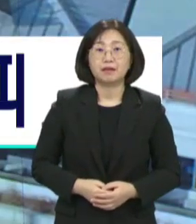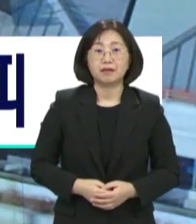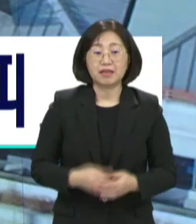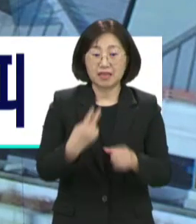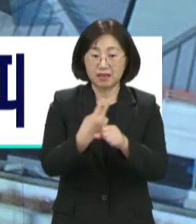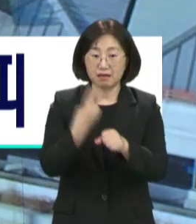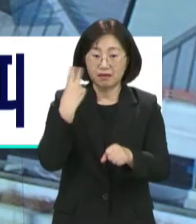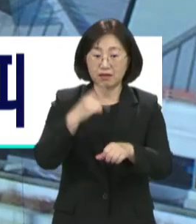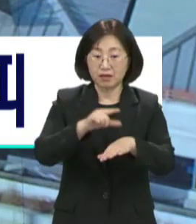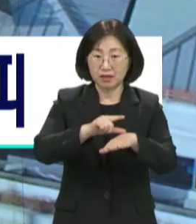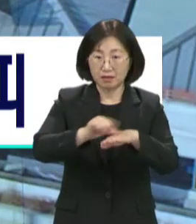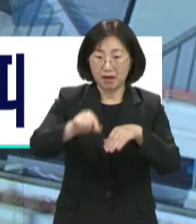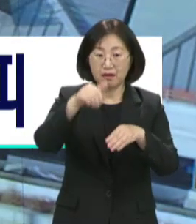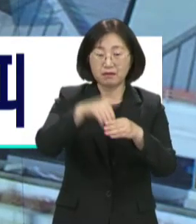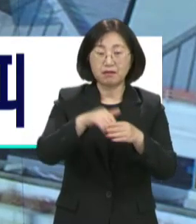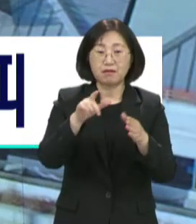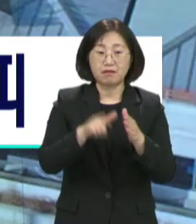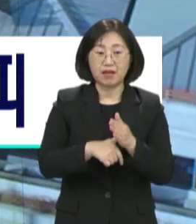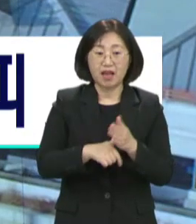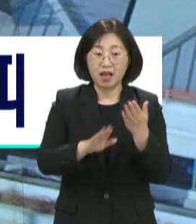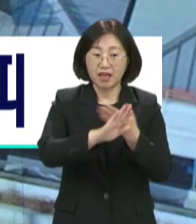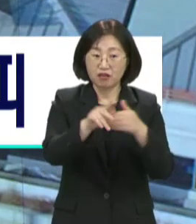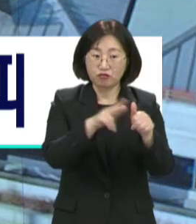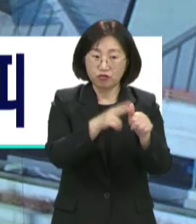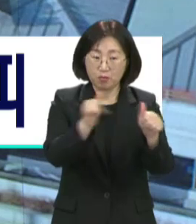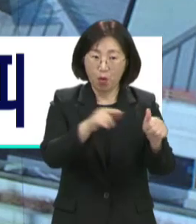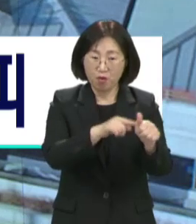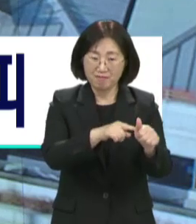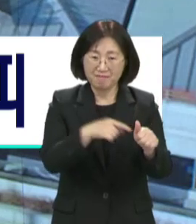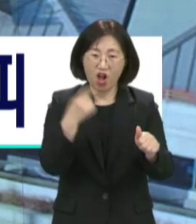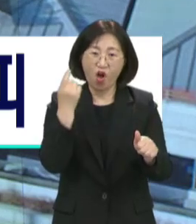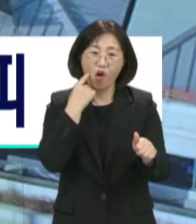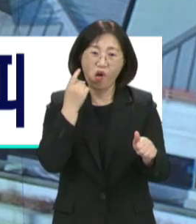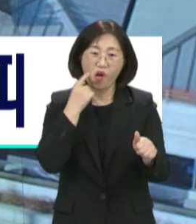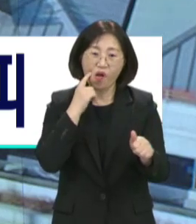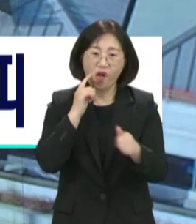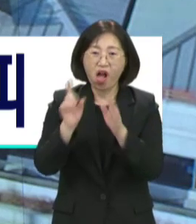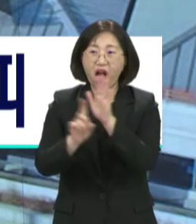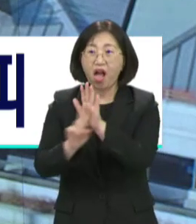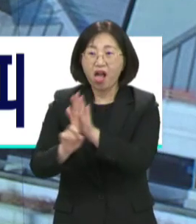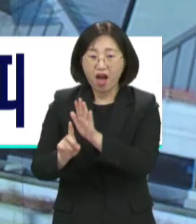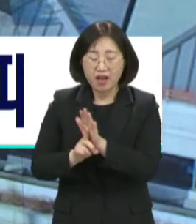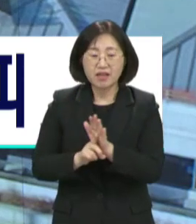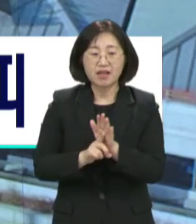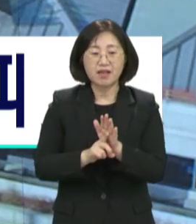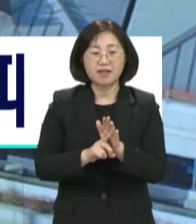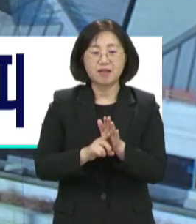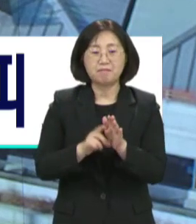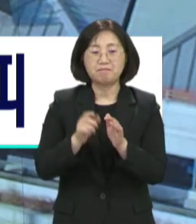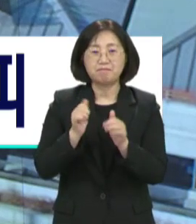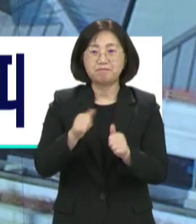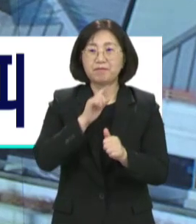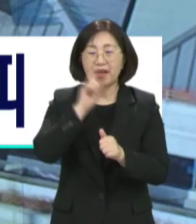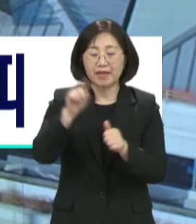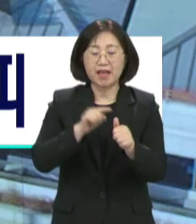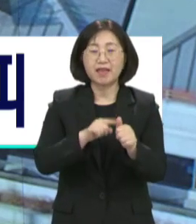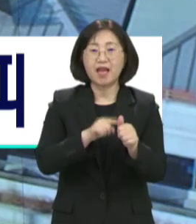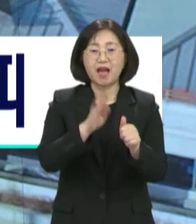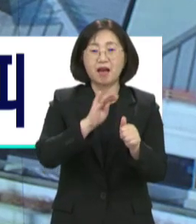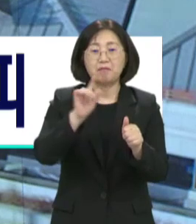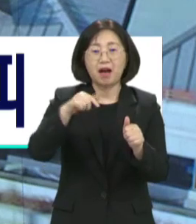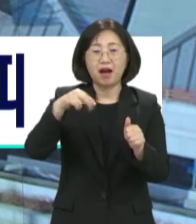2년 전 지방선거에서 상대 후보에 대해서 허위사실을 널리 알린 혐의로 재판에 넘겨진 박경기